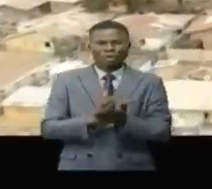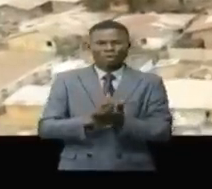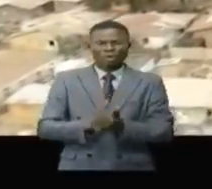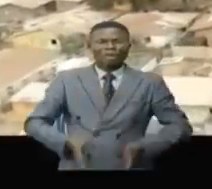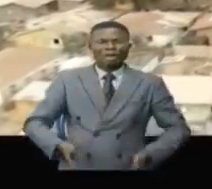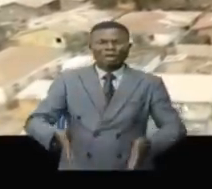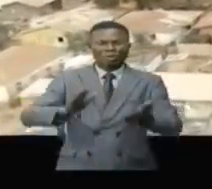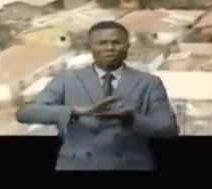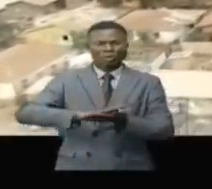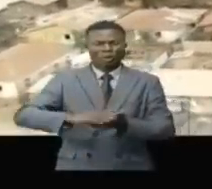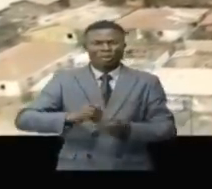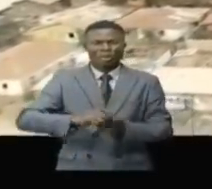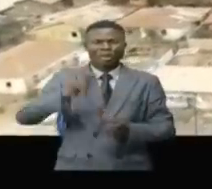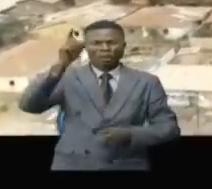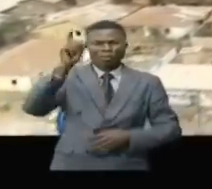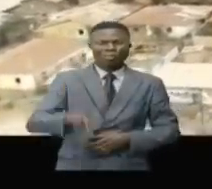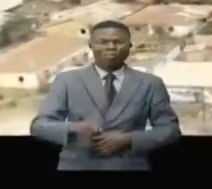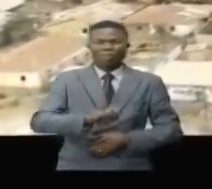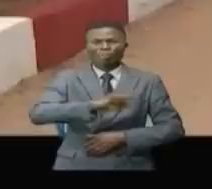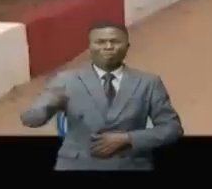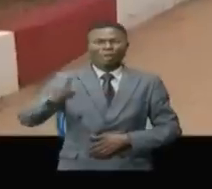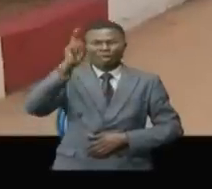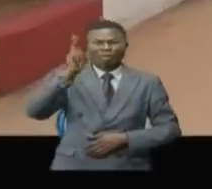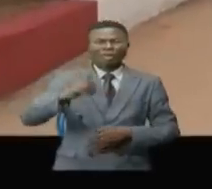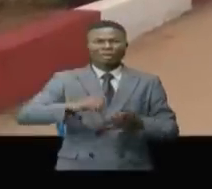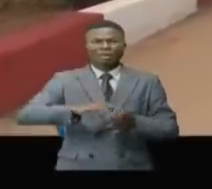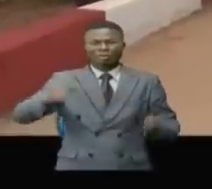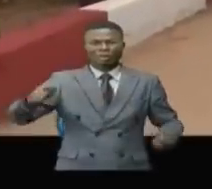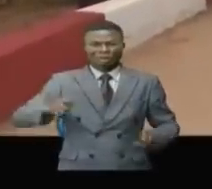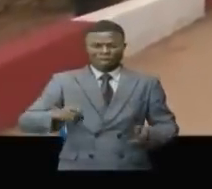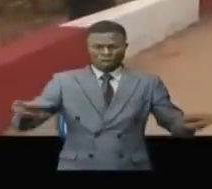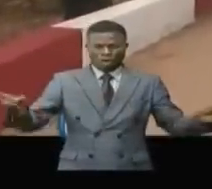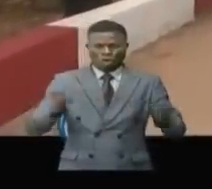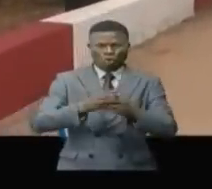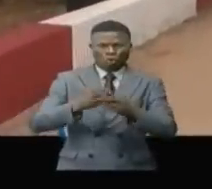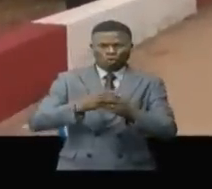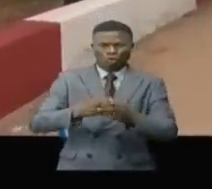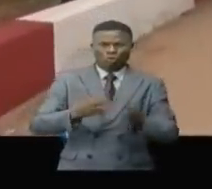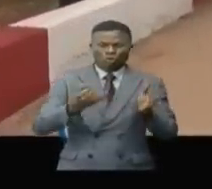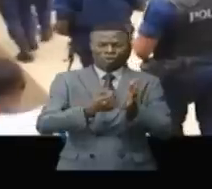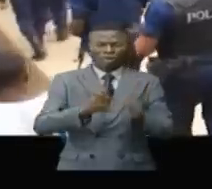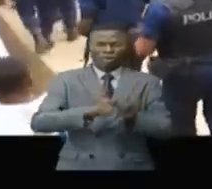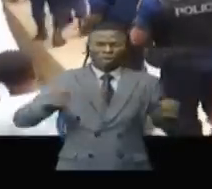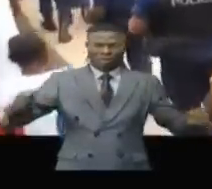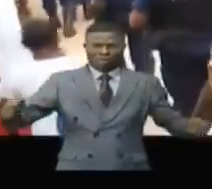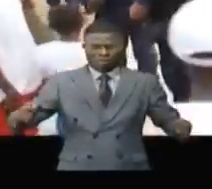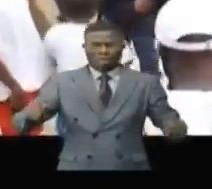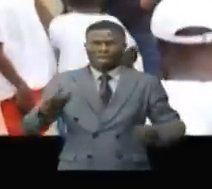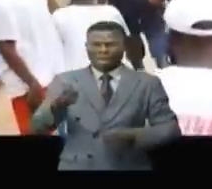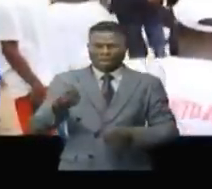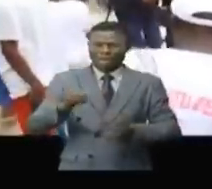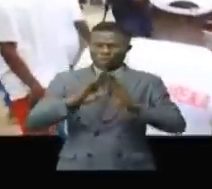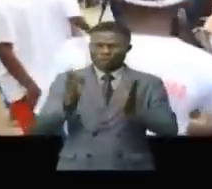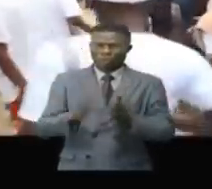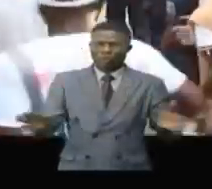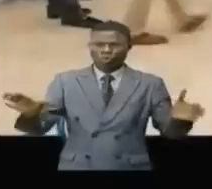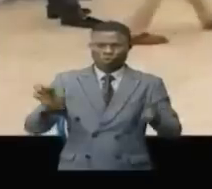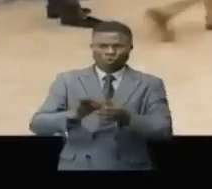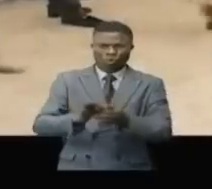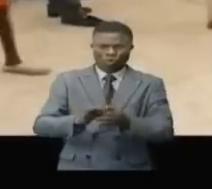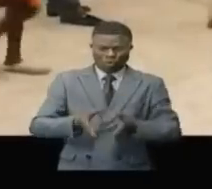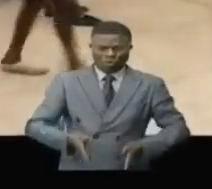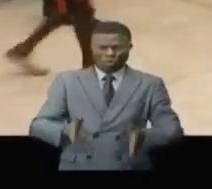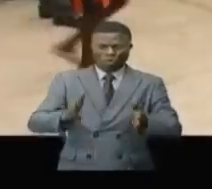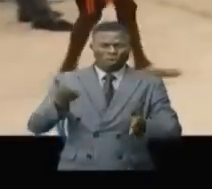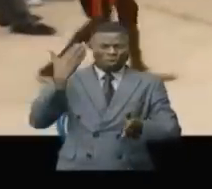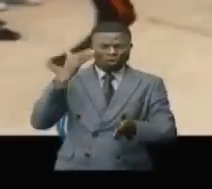chaussée longue de 1200 mètres sur une largeur de 6 mètres et la réhabilitation de toutes ses infrastructures connexes, dont les caniveaux de deux